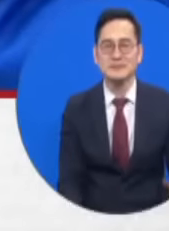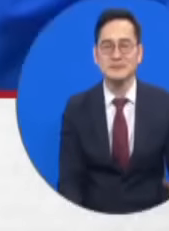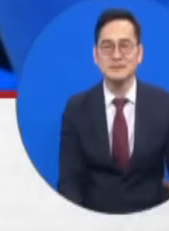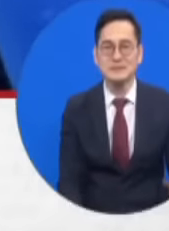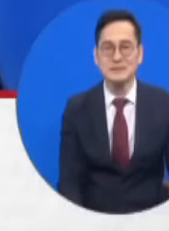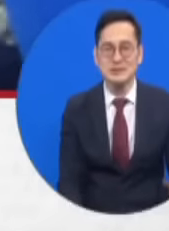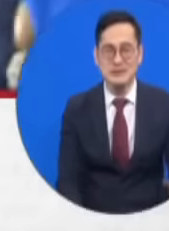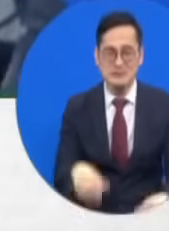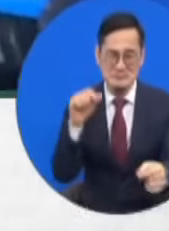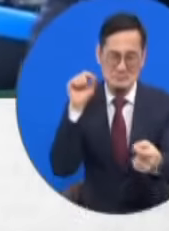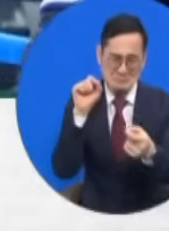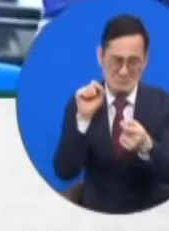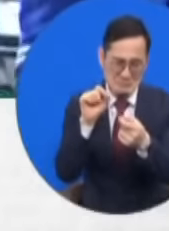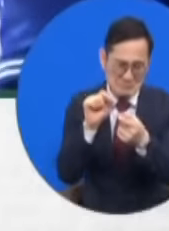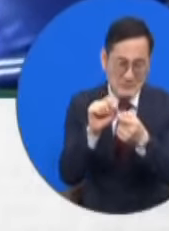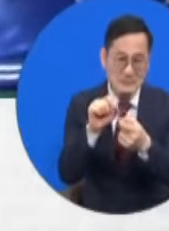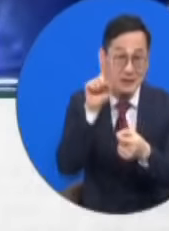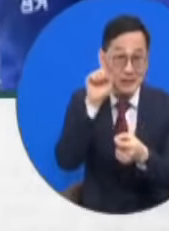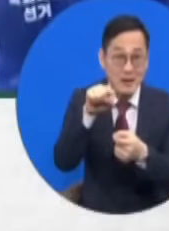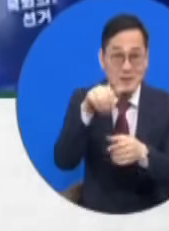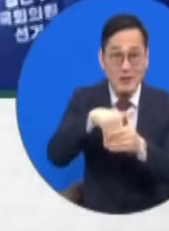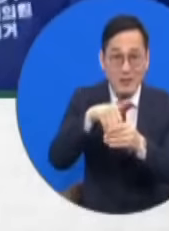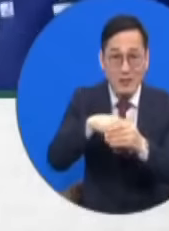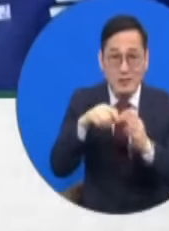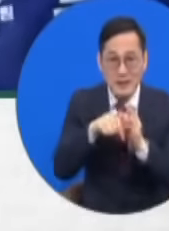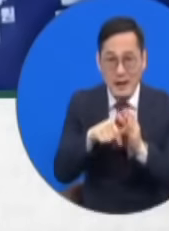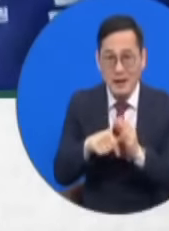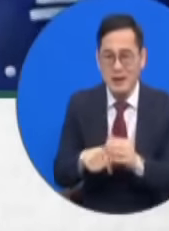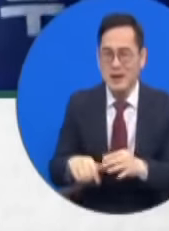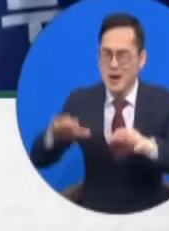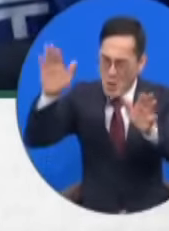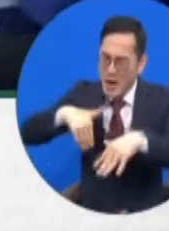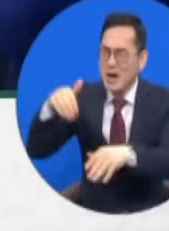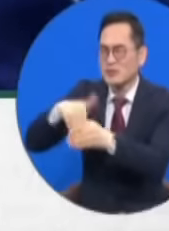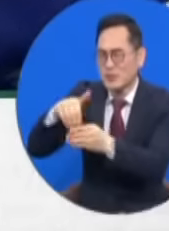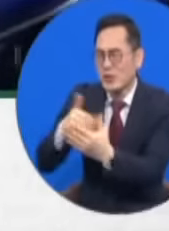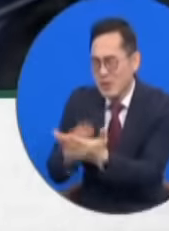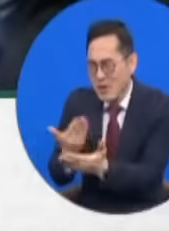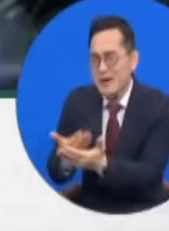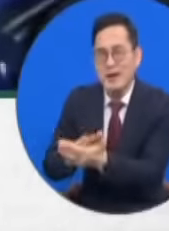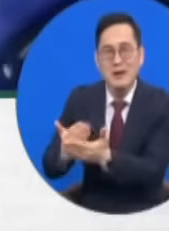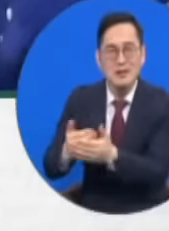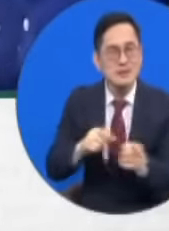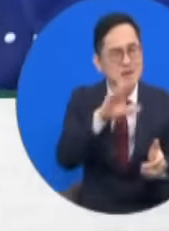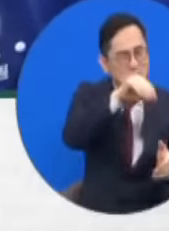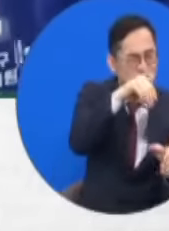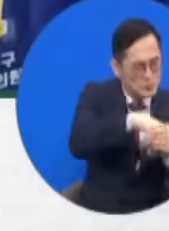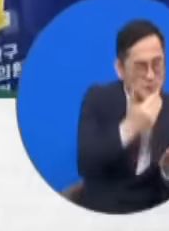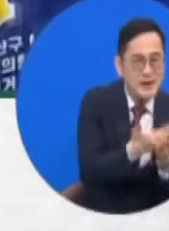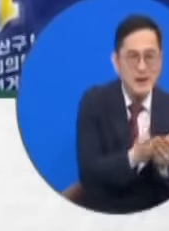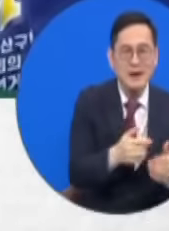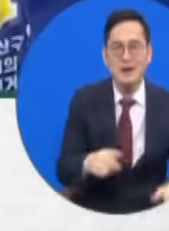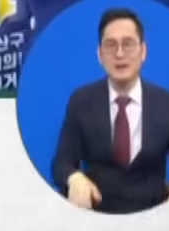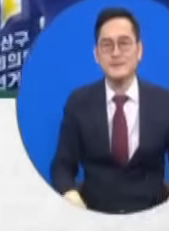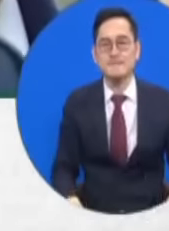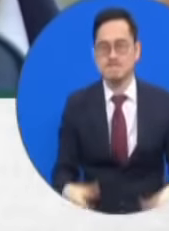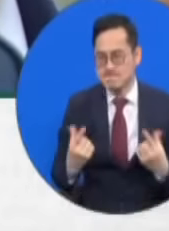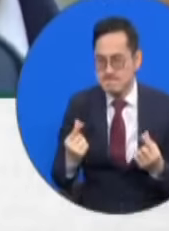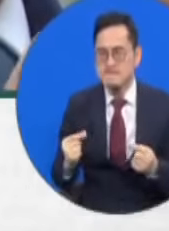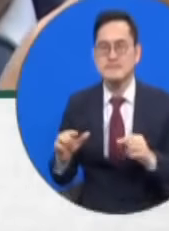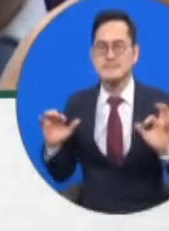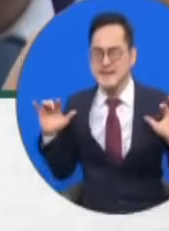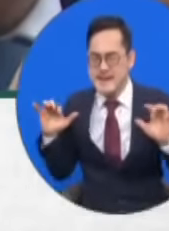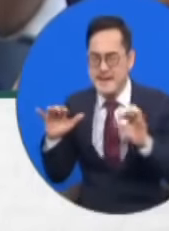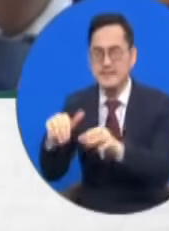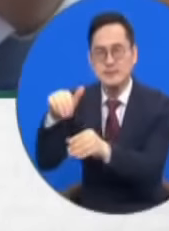많은 사람을 불러내느냐 하는 것에 승부가 달려있다고 보고 유권자 입장에서는 내 표가 어느 때보다 중요한 역할을 할 것이라는